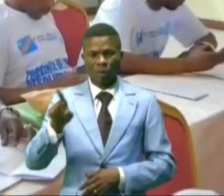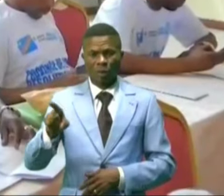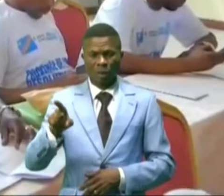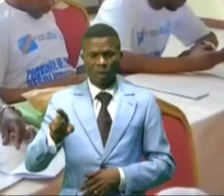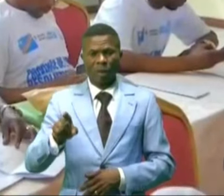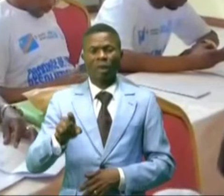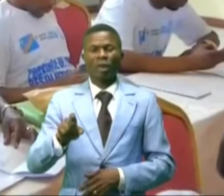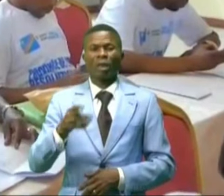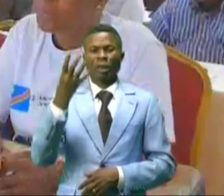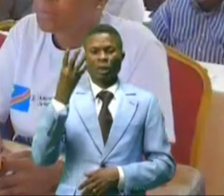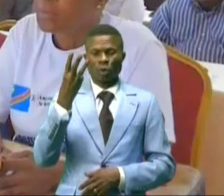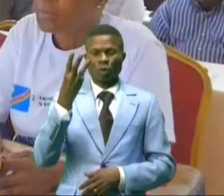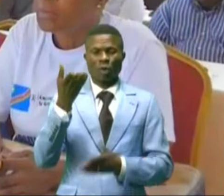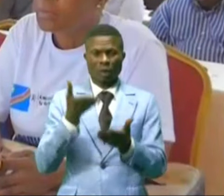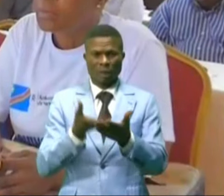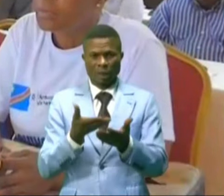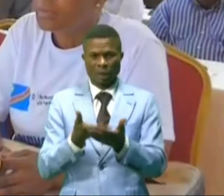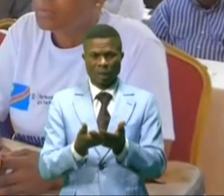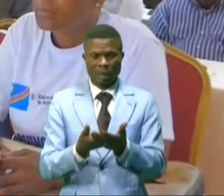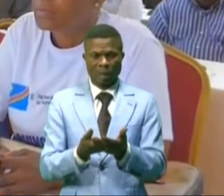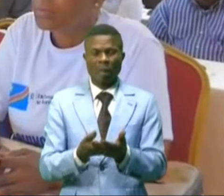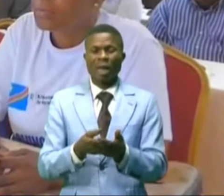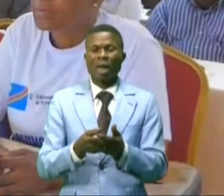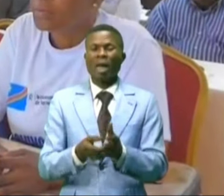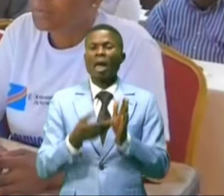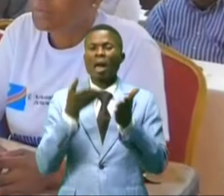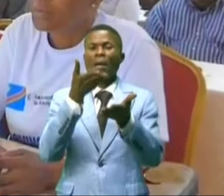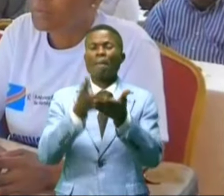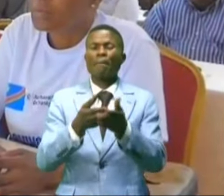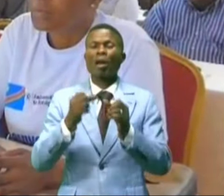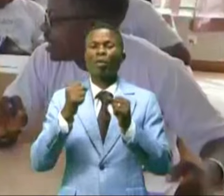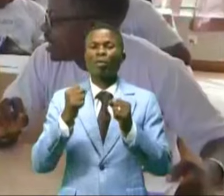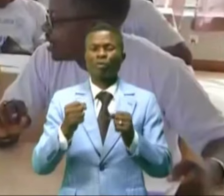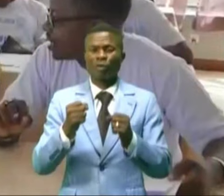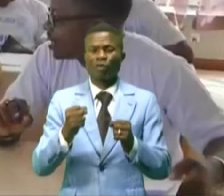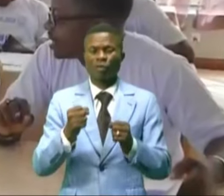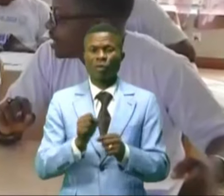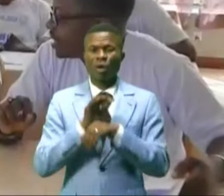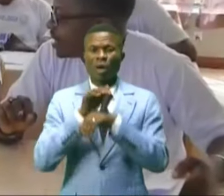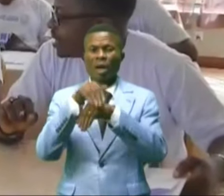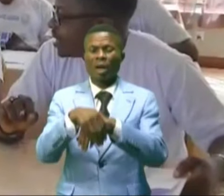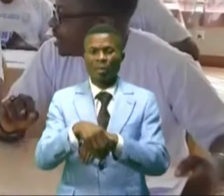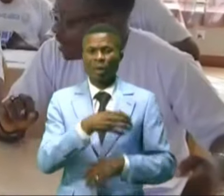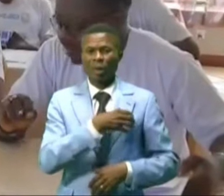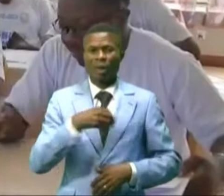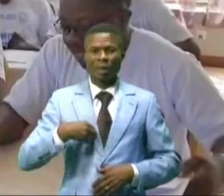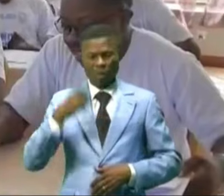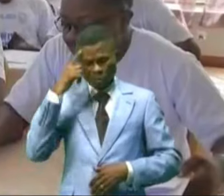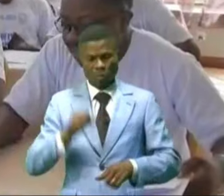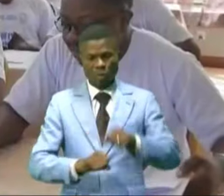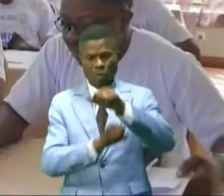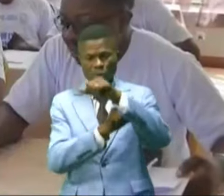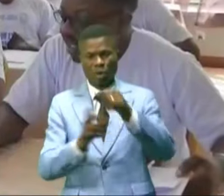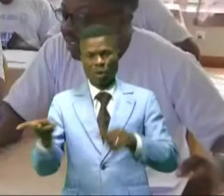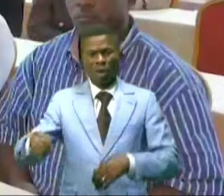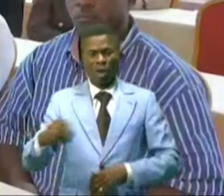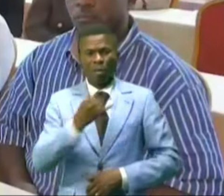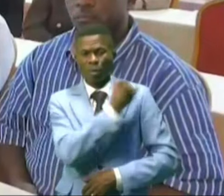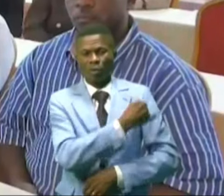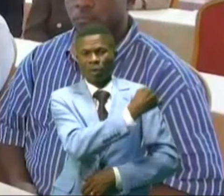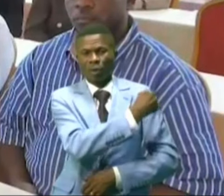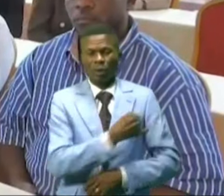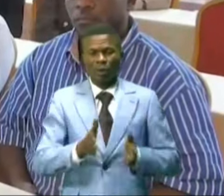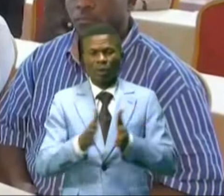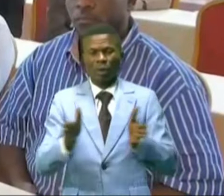et Nyakasanza est un signal fort de l'implication de la femme pour la paix à province de l'Ituri en général et